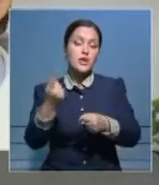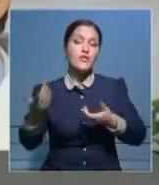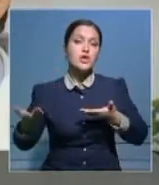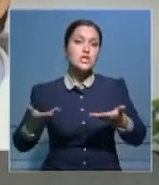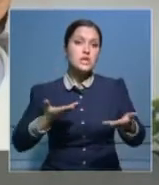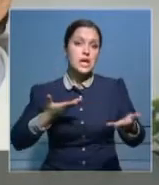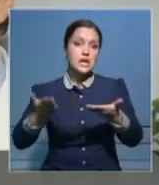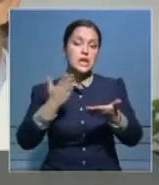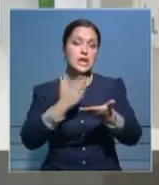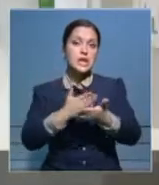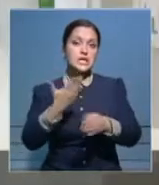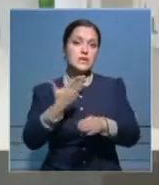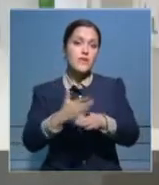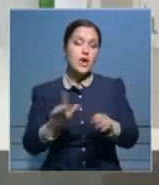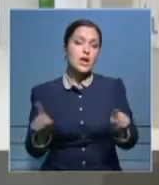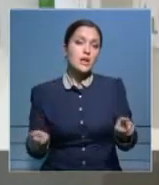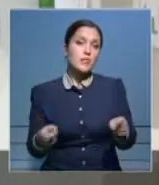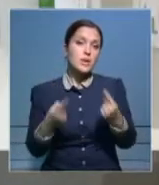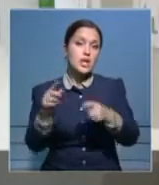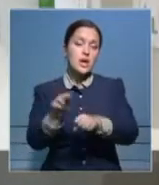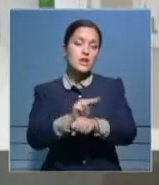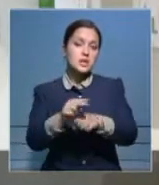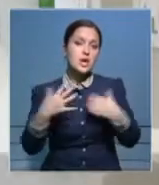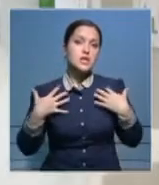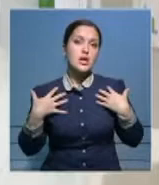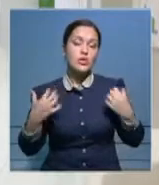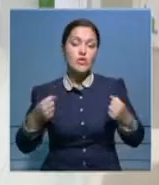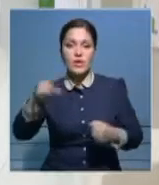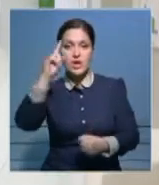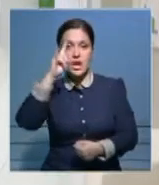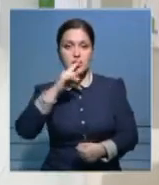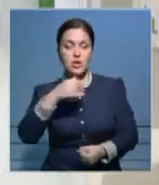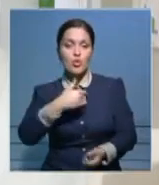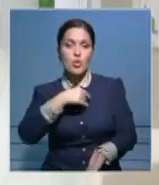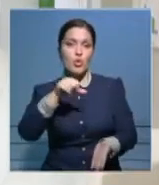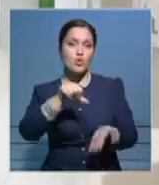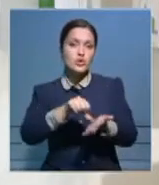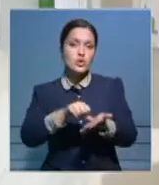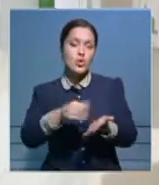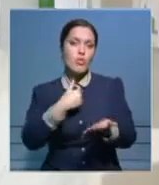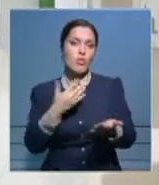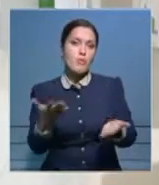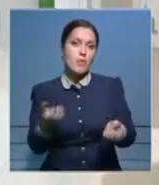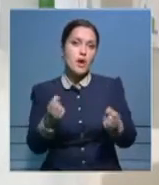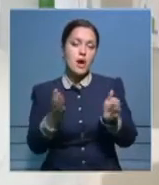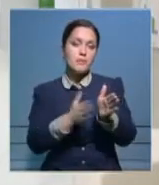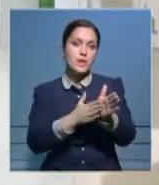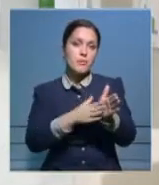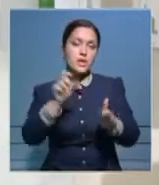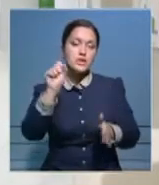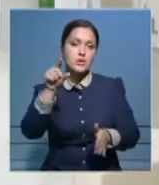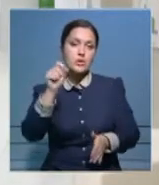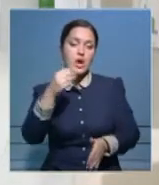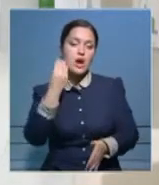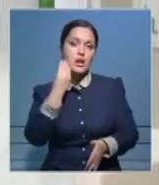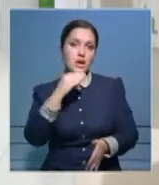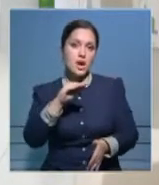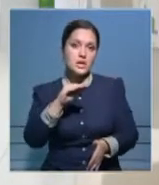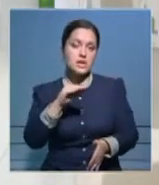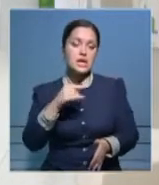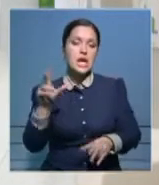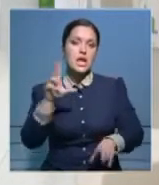сфере реабилитации в Казахстане. Решили участвовать в данном конкурсе «Алтын Сапа». И